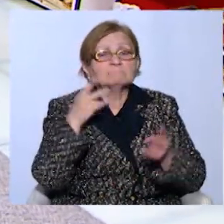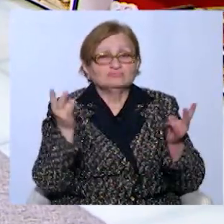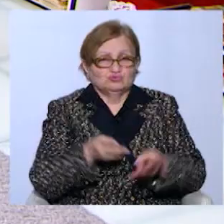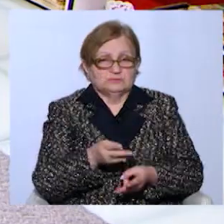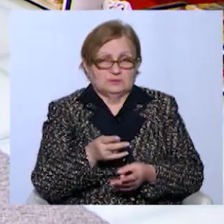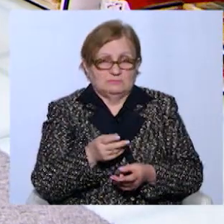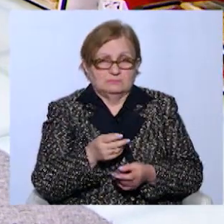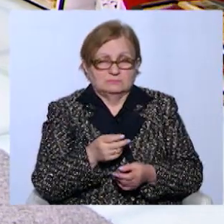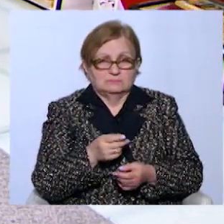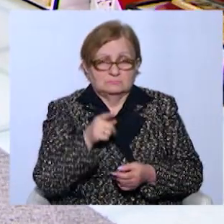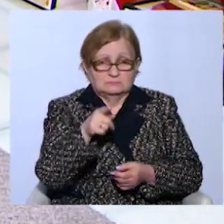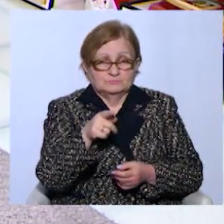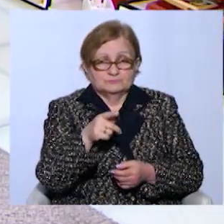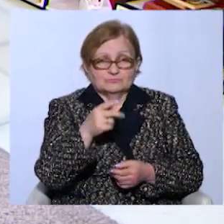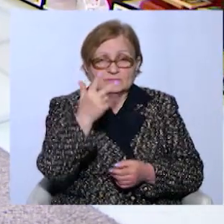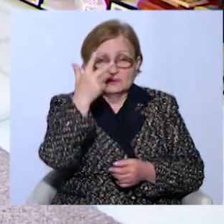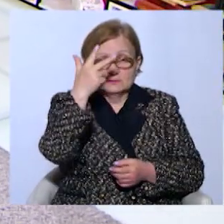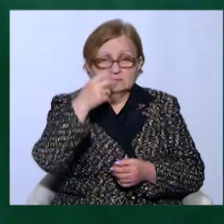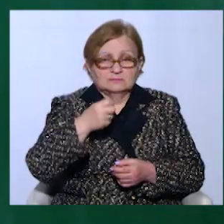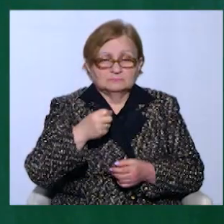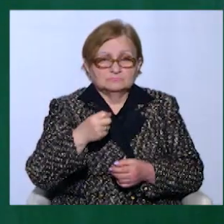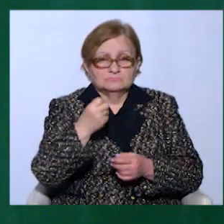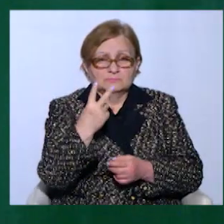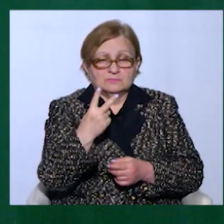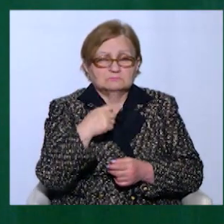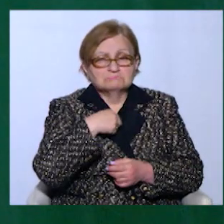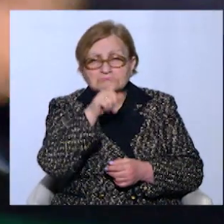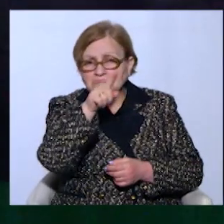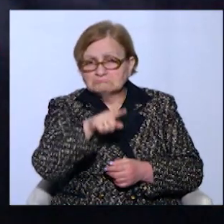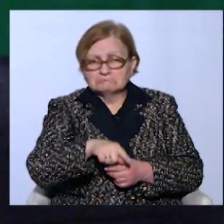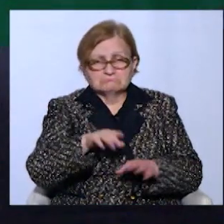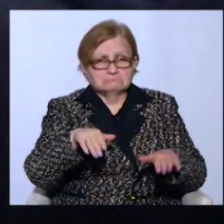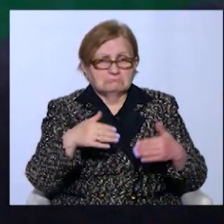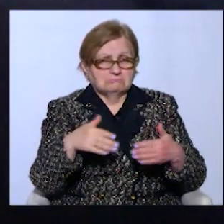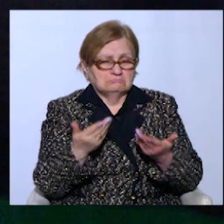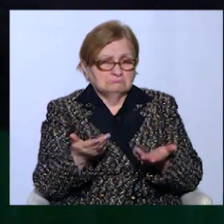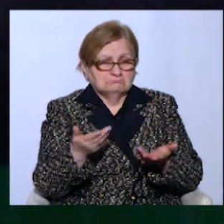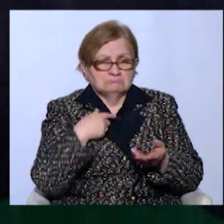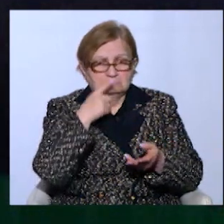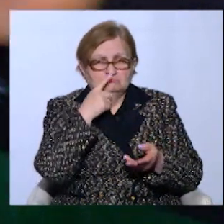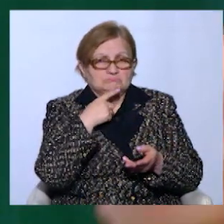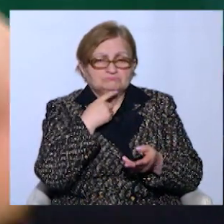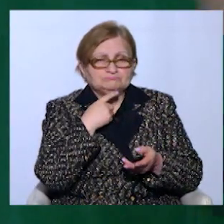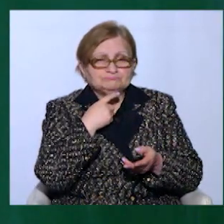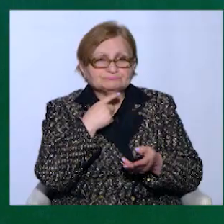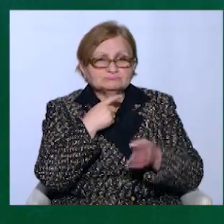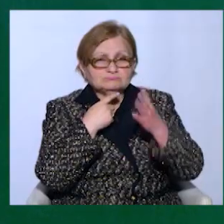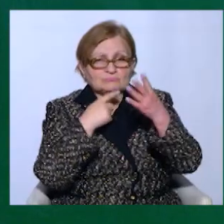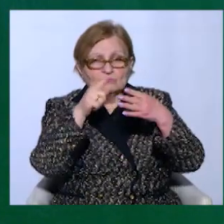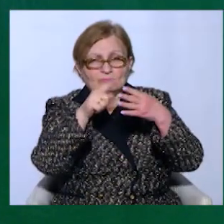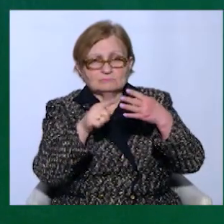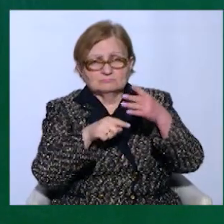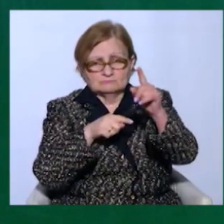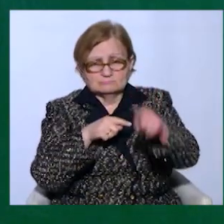დროს. აი, 3:12 და ვერც ერთი პასუხი ვერ უნახე აქ. არ წერია 3:12-ი ამ 5-4 შესაძლო